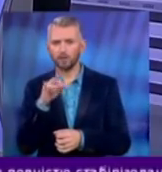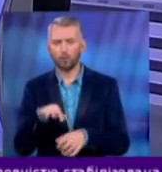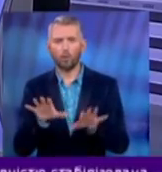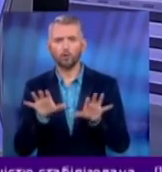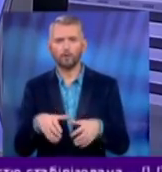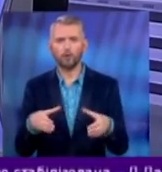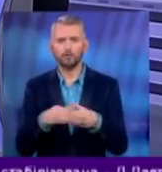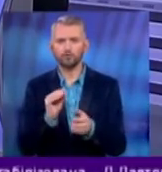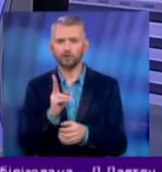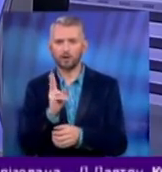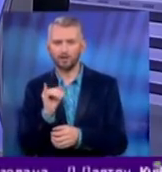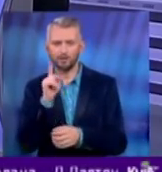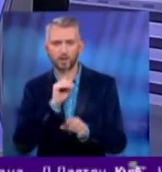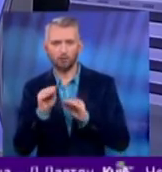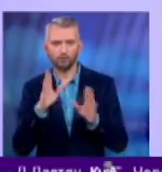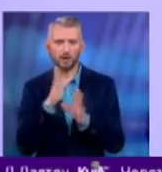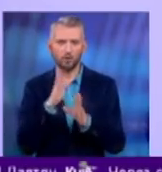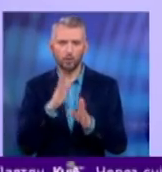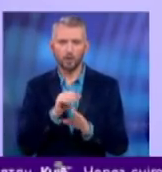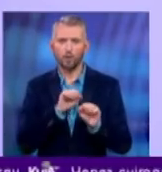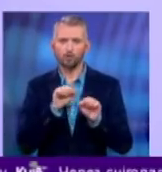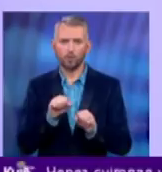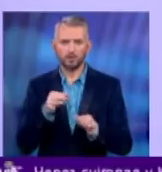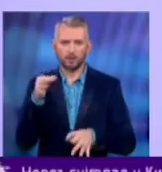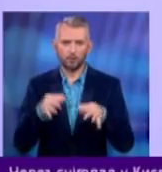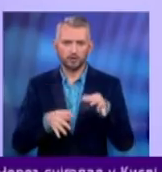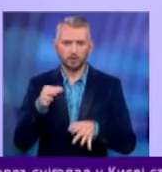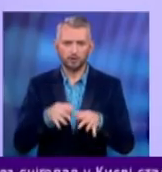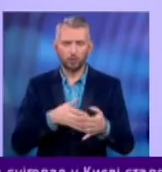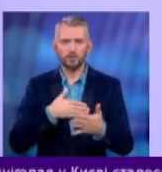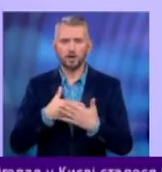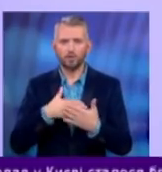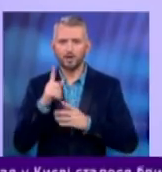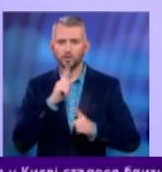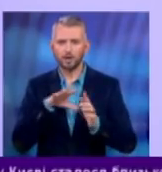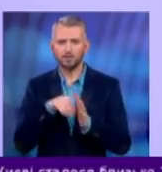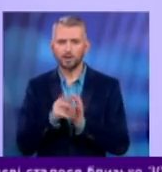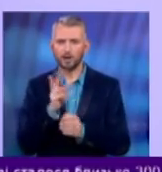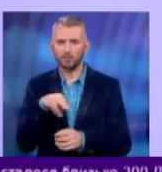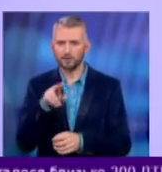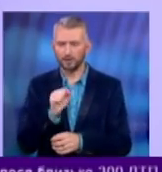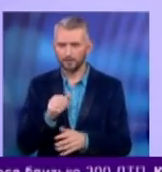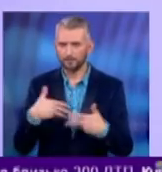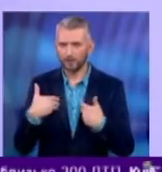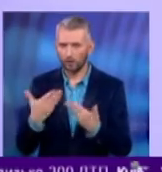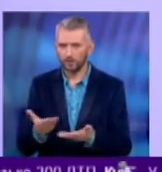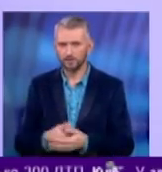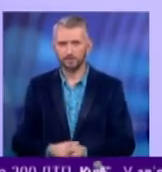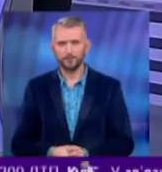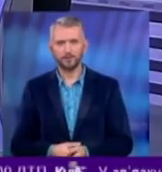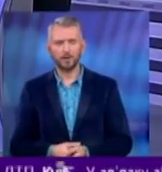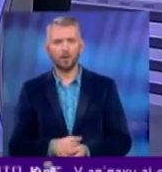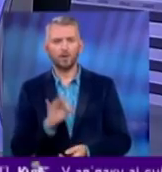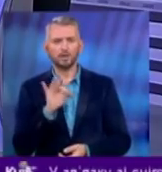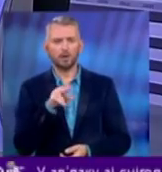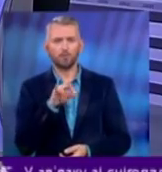комітету ЖКІ, благоустрою, екології та охорони навколишнього середовища громадської ради при КМДА. Вітаю вас. Вітаю.